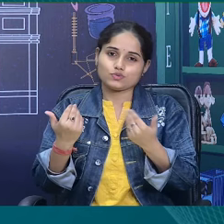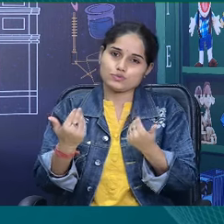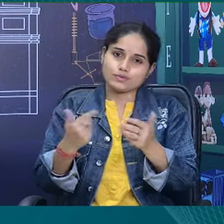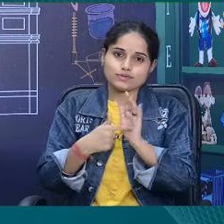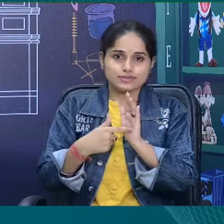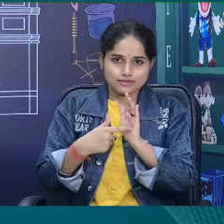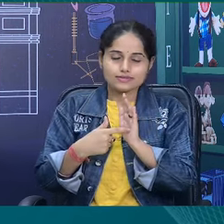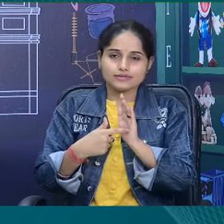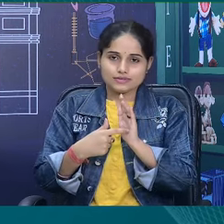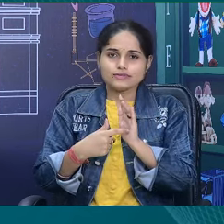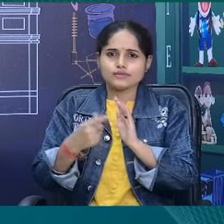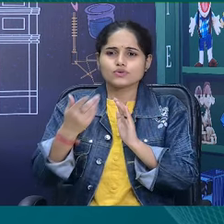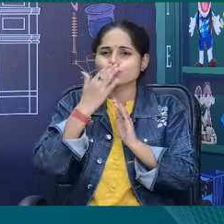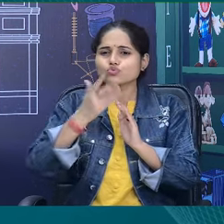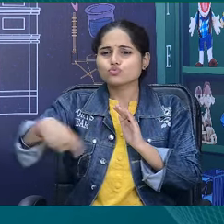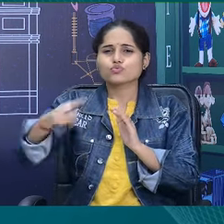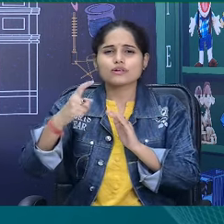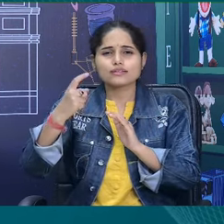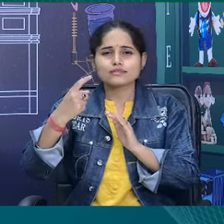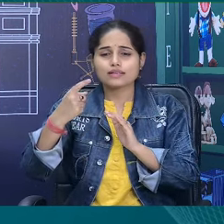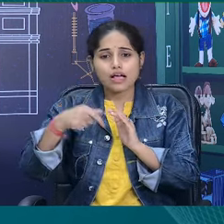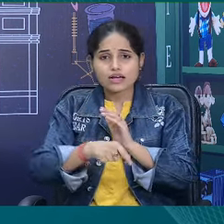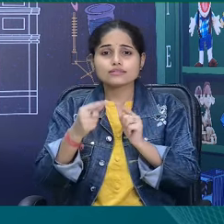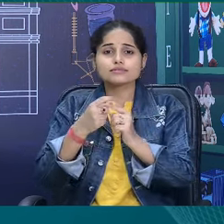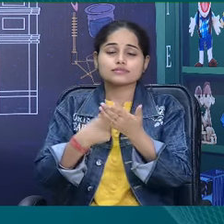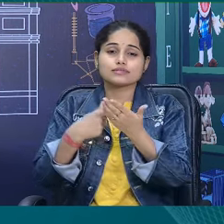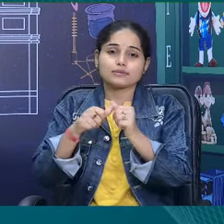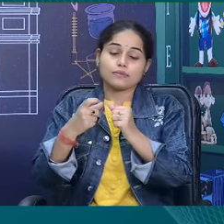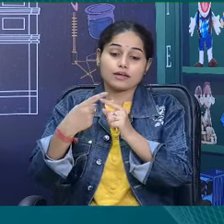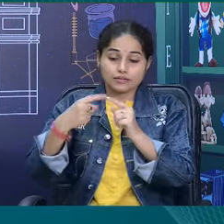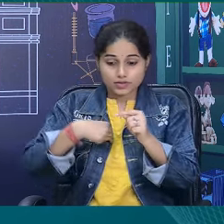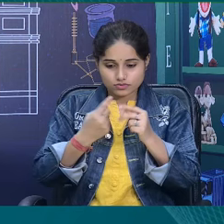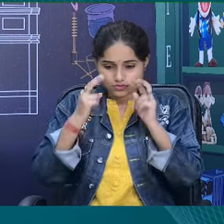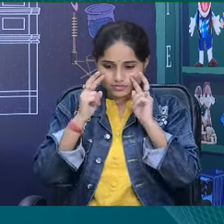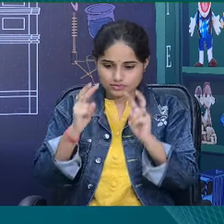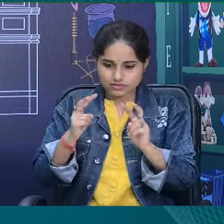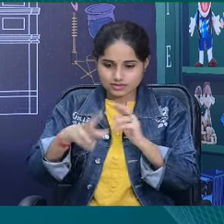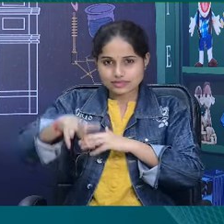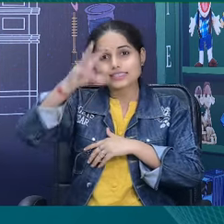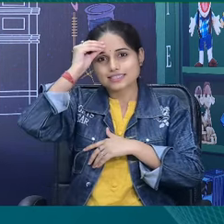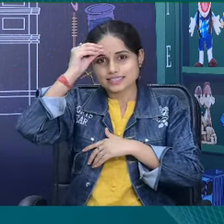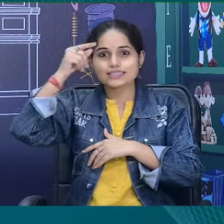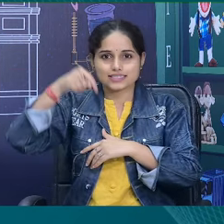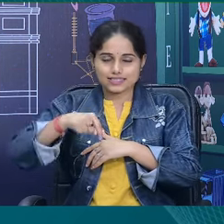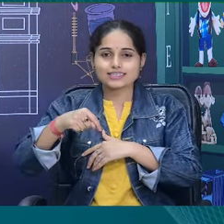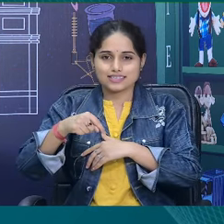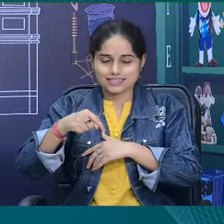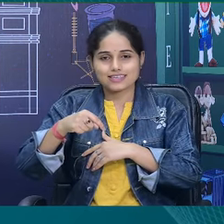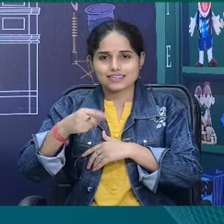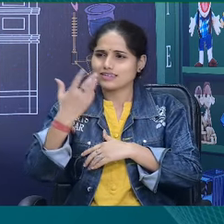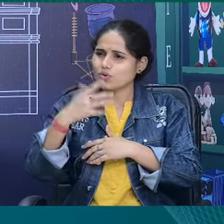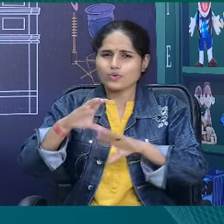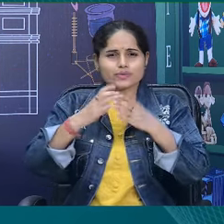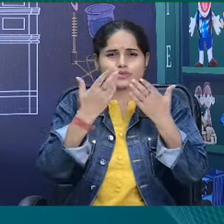क्योंकि जो बच्चे हैं वो बहुत ही ज्यादा प्रैक्टिकल ओरिएंटेड है आज की डेट में चाहे वो किसी भी जनरेशन किसी भी क्लास के आप बच्चे ले